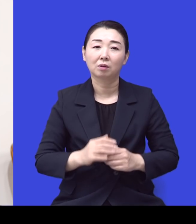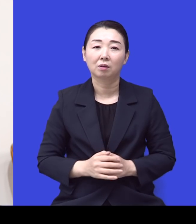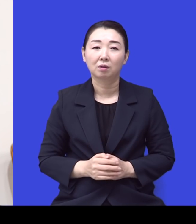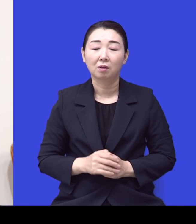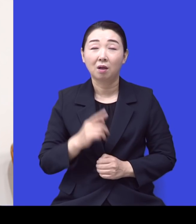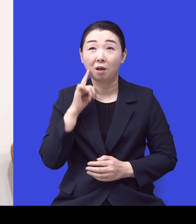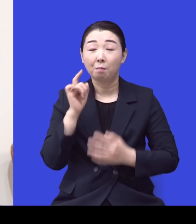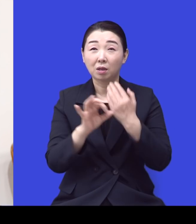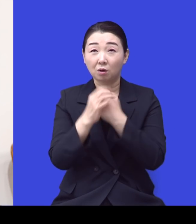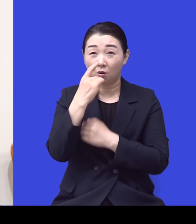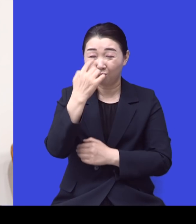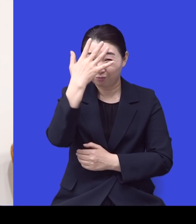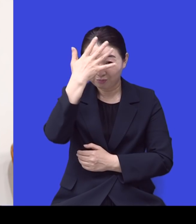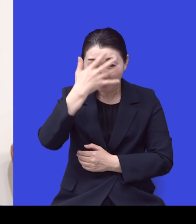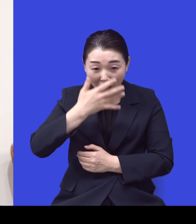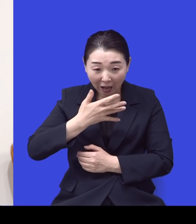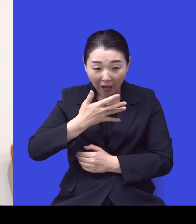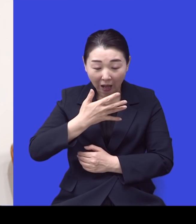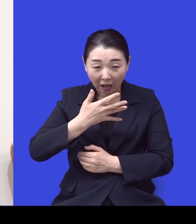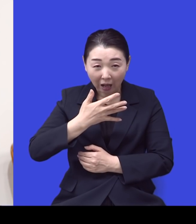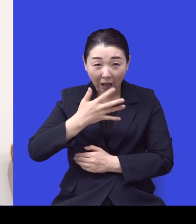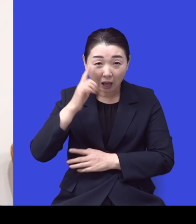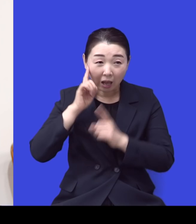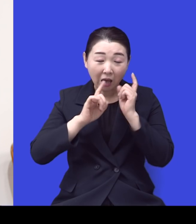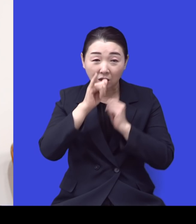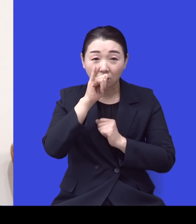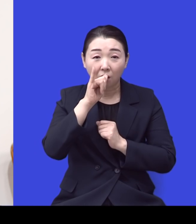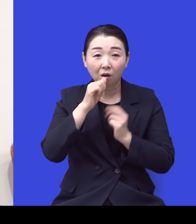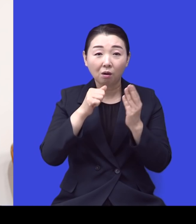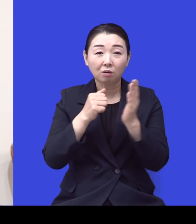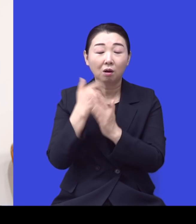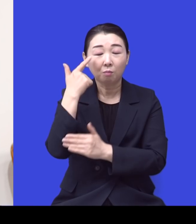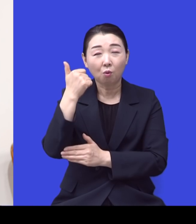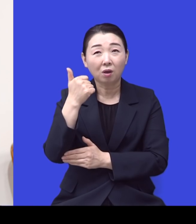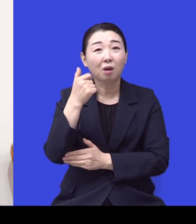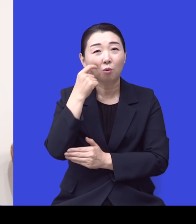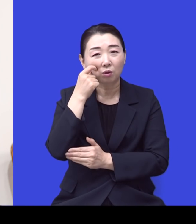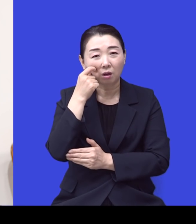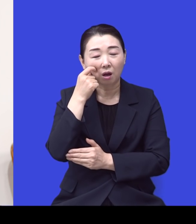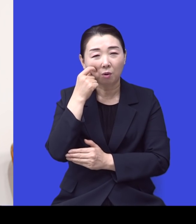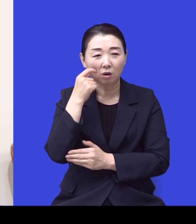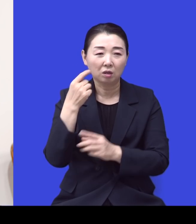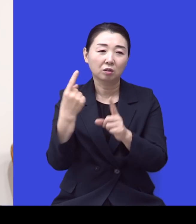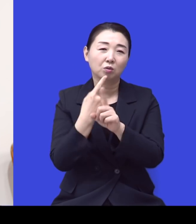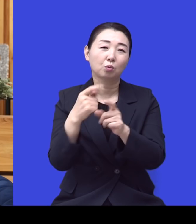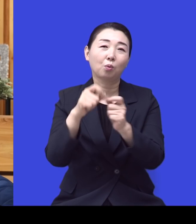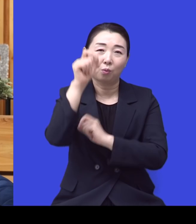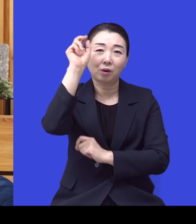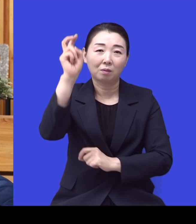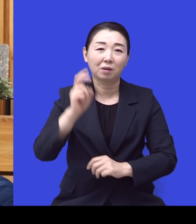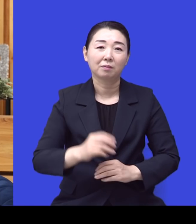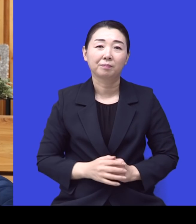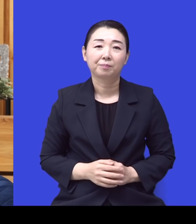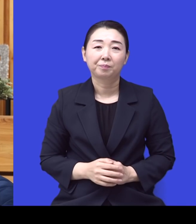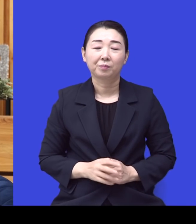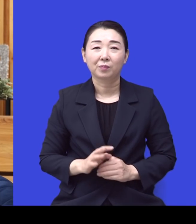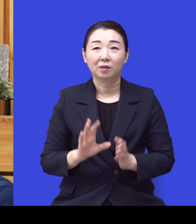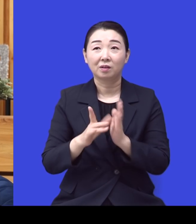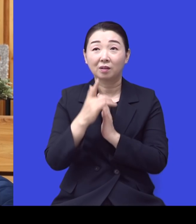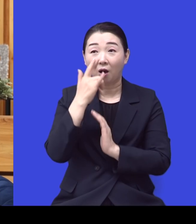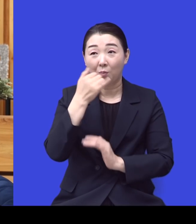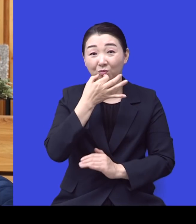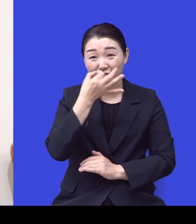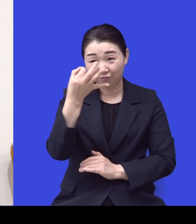만약 정면으로 다 예, 나갔으면 예. 아마 목회 못하고 예, 예. 장시간 치료를 했었거나 이랬어야 되는데 네. 그때 어머니 부르시는